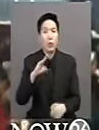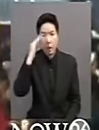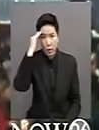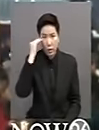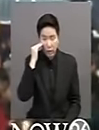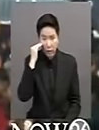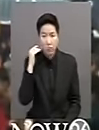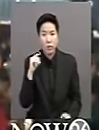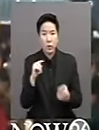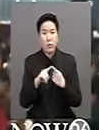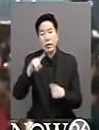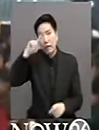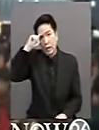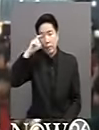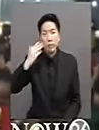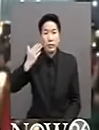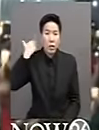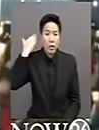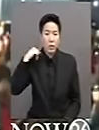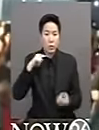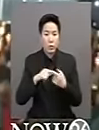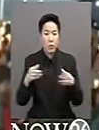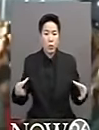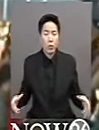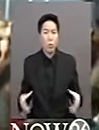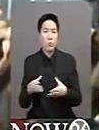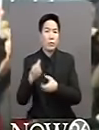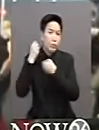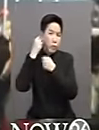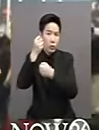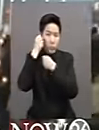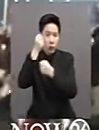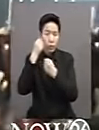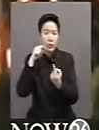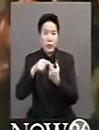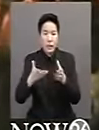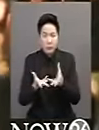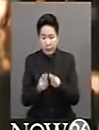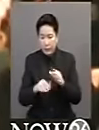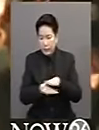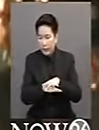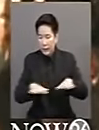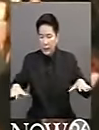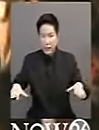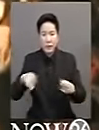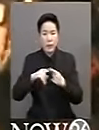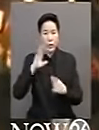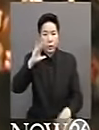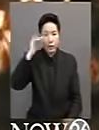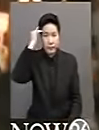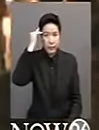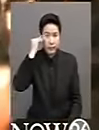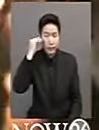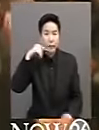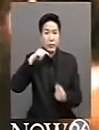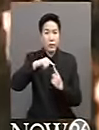มื่อวันเสาร์ที่ผ่านมานะครับกลุ่มบรรดาผู้ชุมนุมครับนัดรวมตัวกันที่จตุรัสขวางขอไปฮะควางขวางมุ